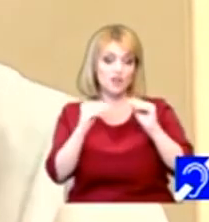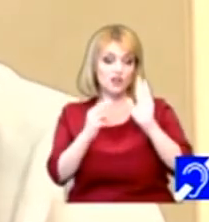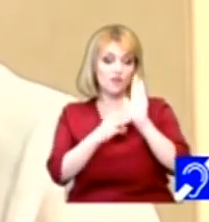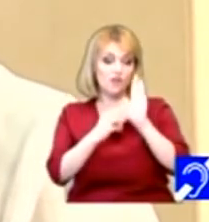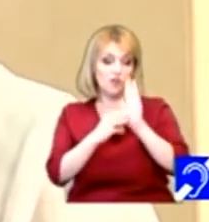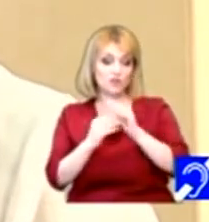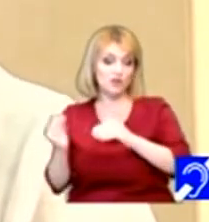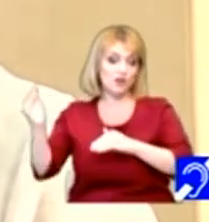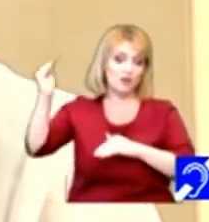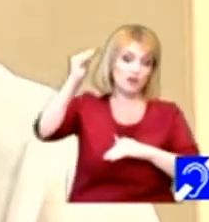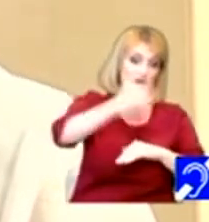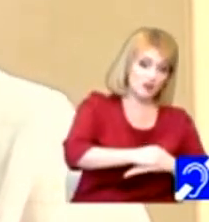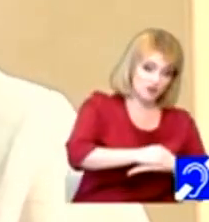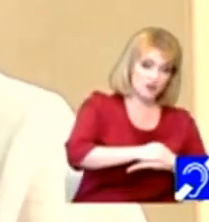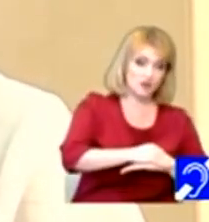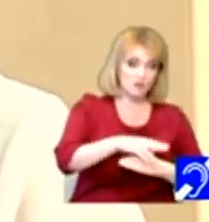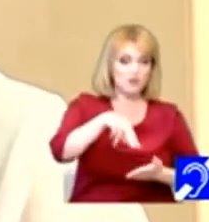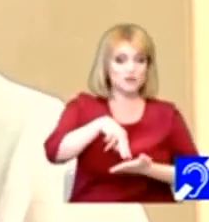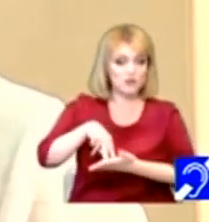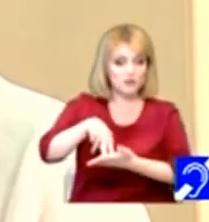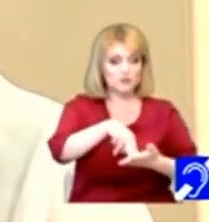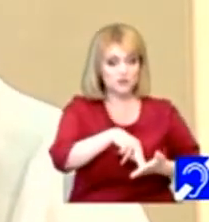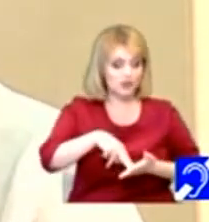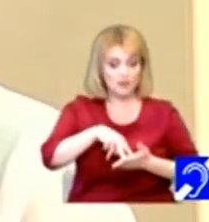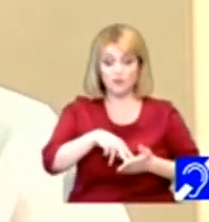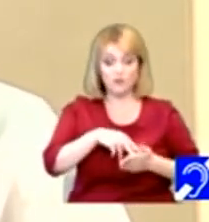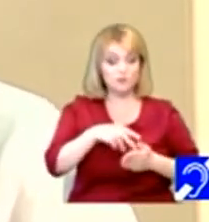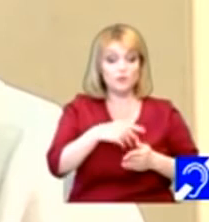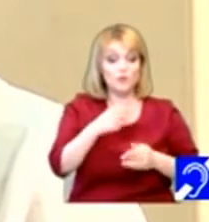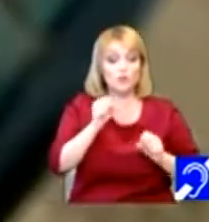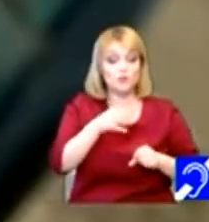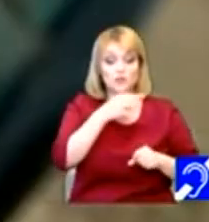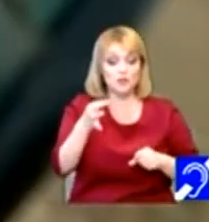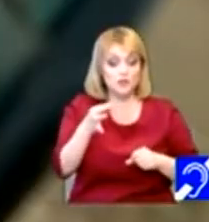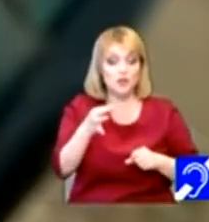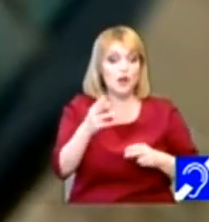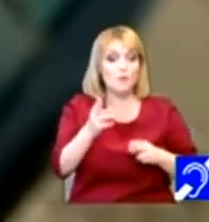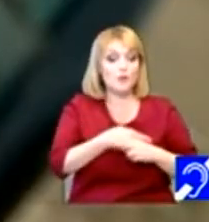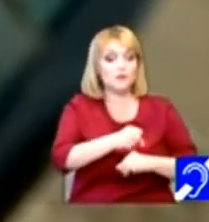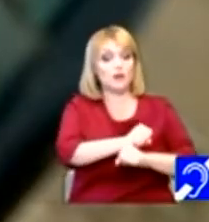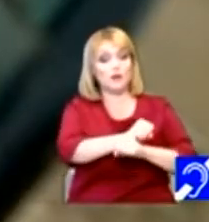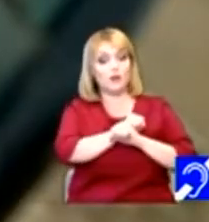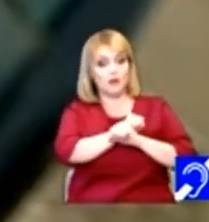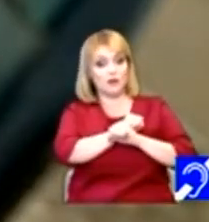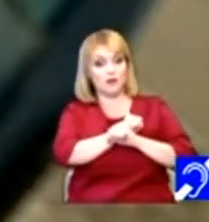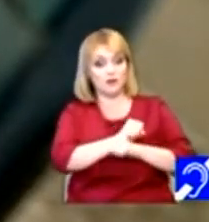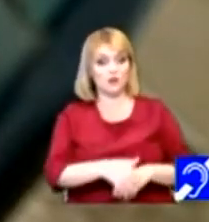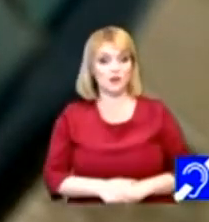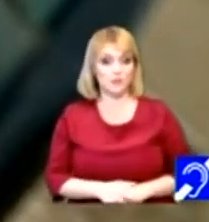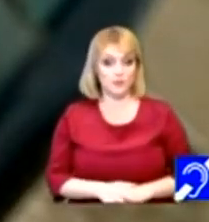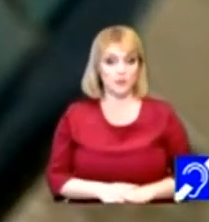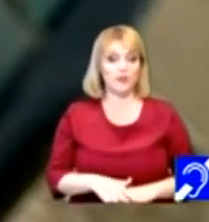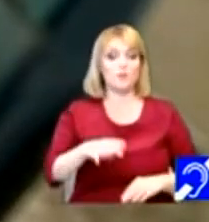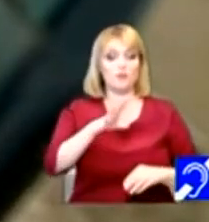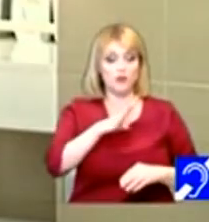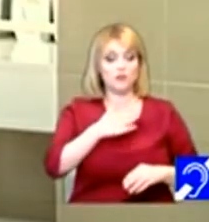asemenea. Nu mai zic de acele colecte mobile, când colegii mei pleacă de multe ori în centre reunale la 5 dimineața și se